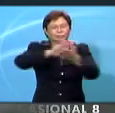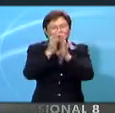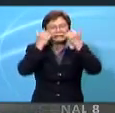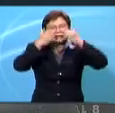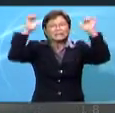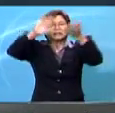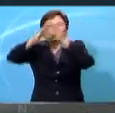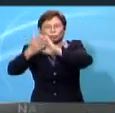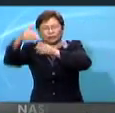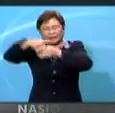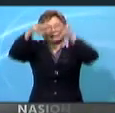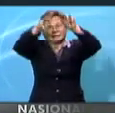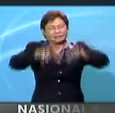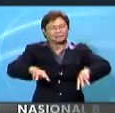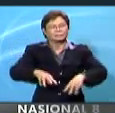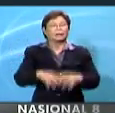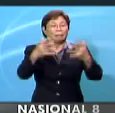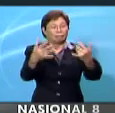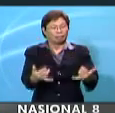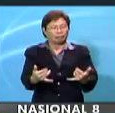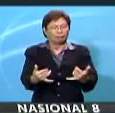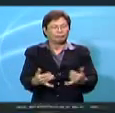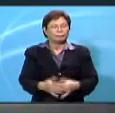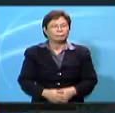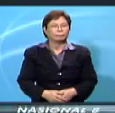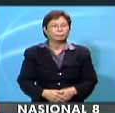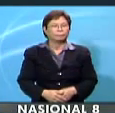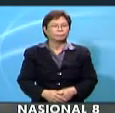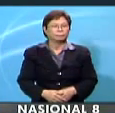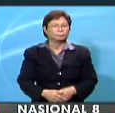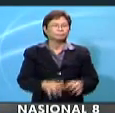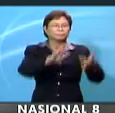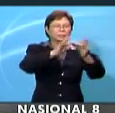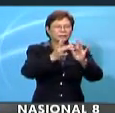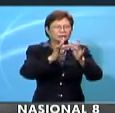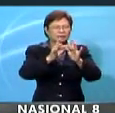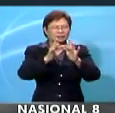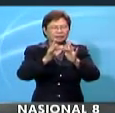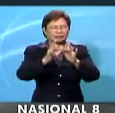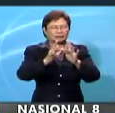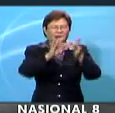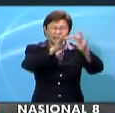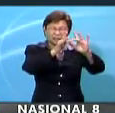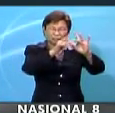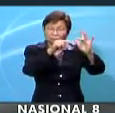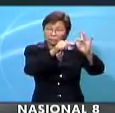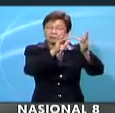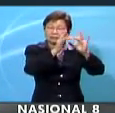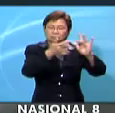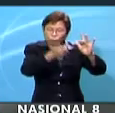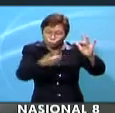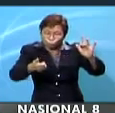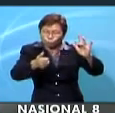integrated economy. At this time, we are mindful the internet is a tool that brings us